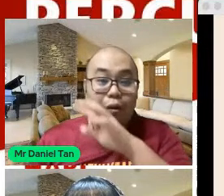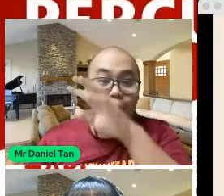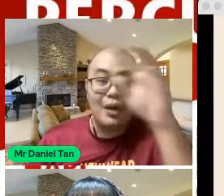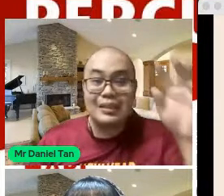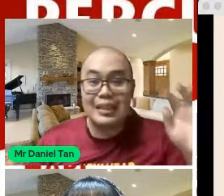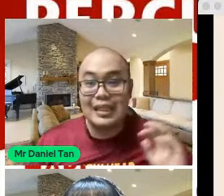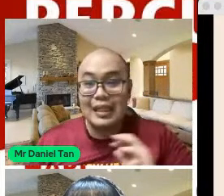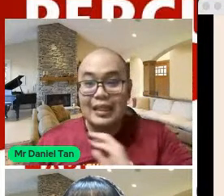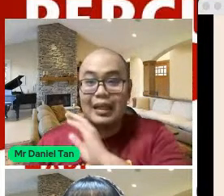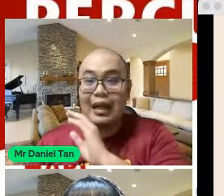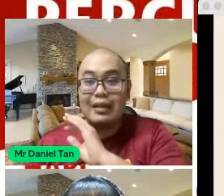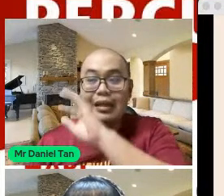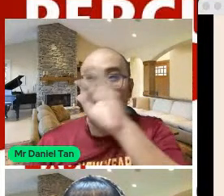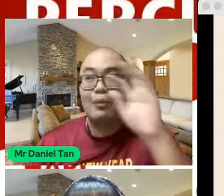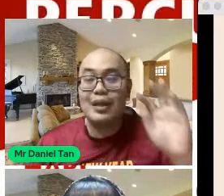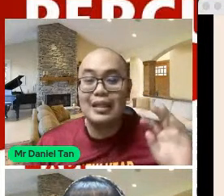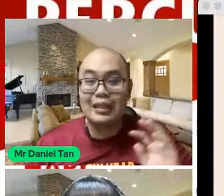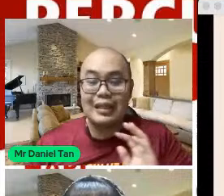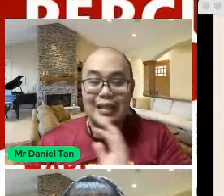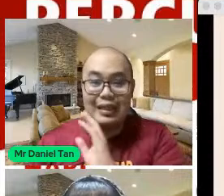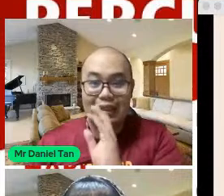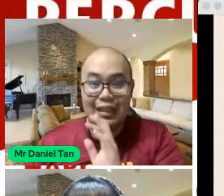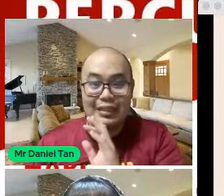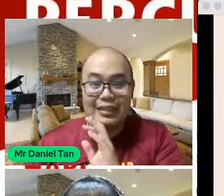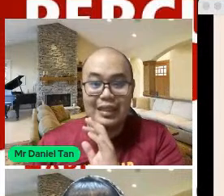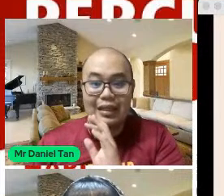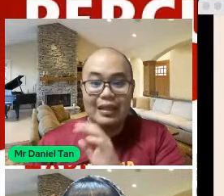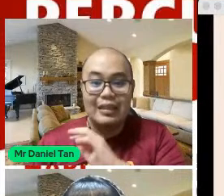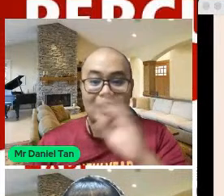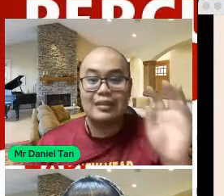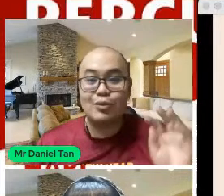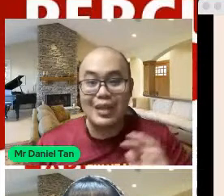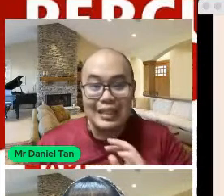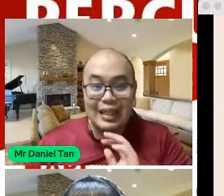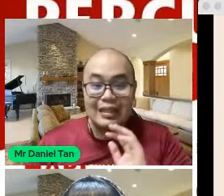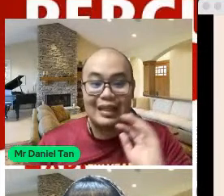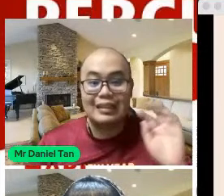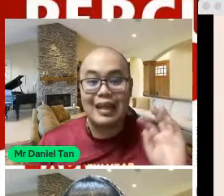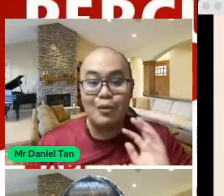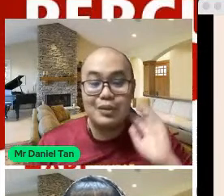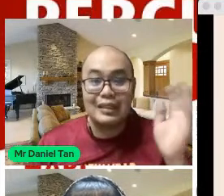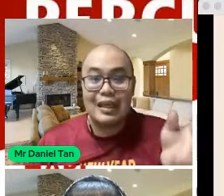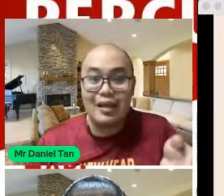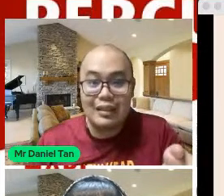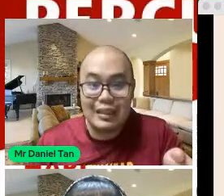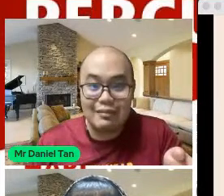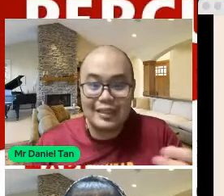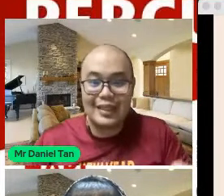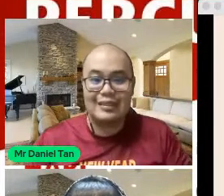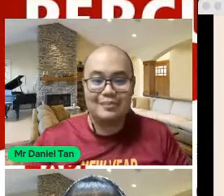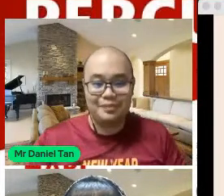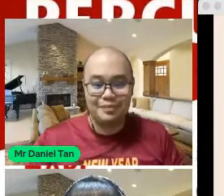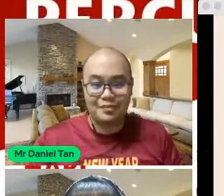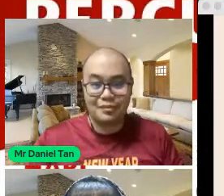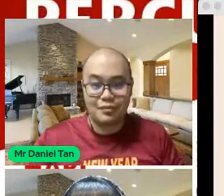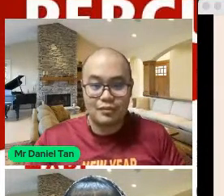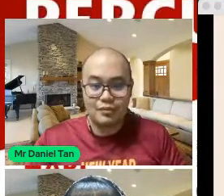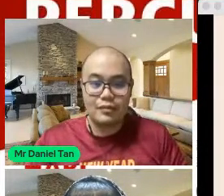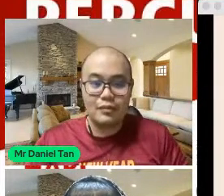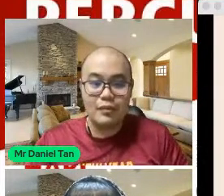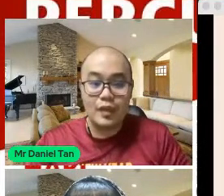oleh orang sekelilingnya Hanya Kawan yang dekat dengan dia Hai yang suka dia dan tahu tentang di Widya